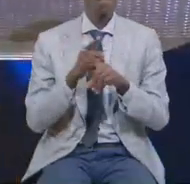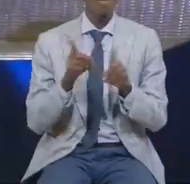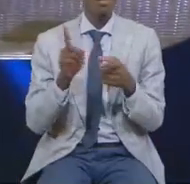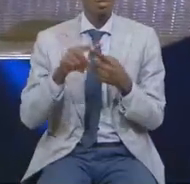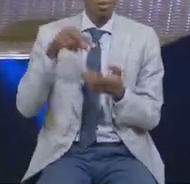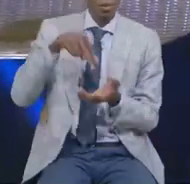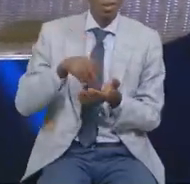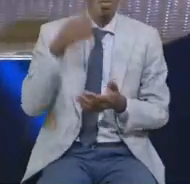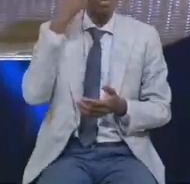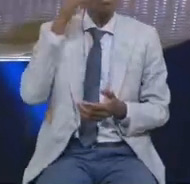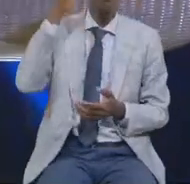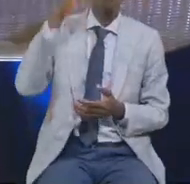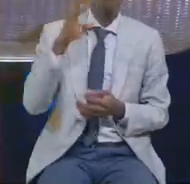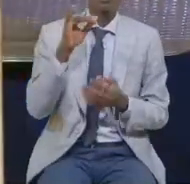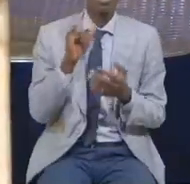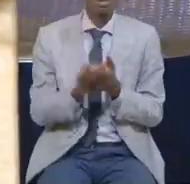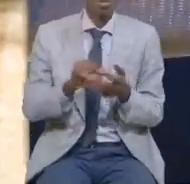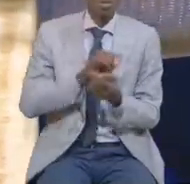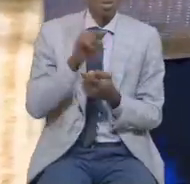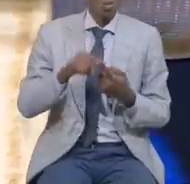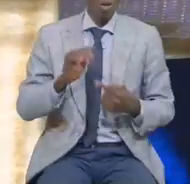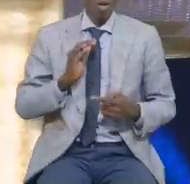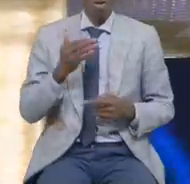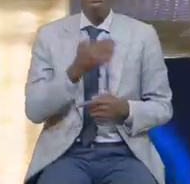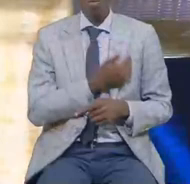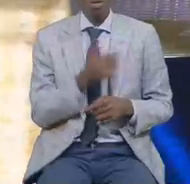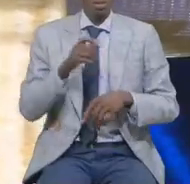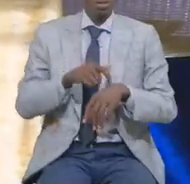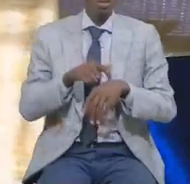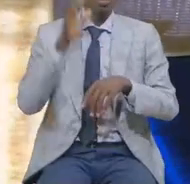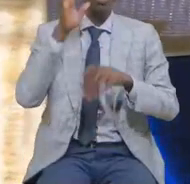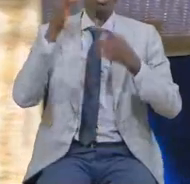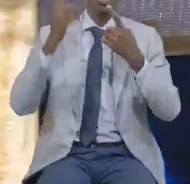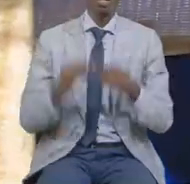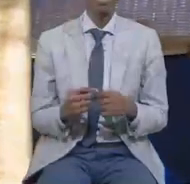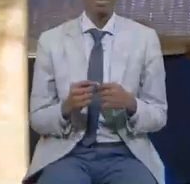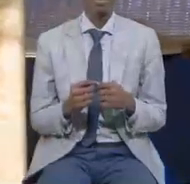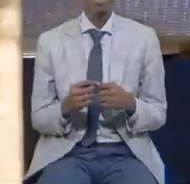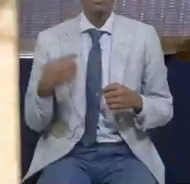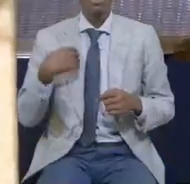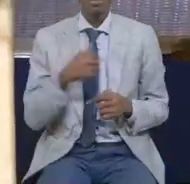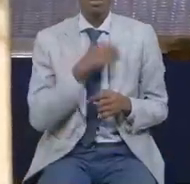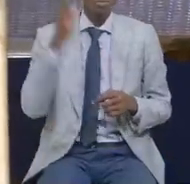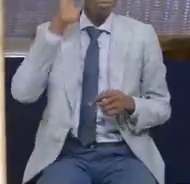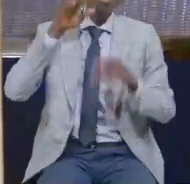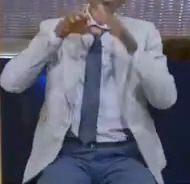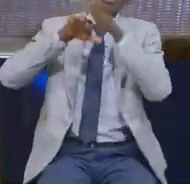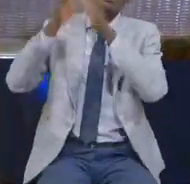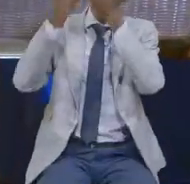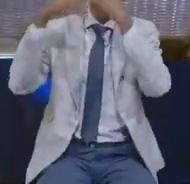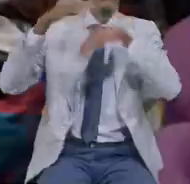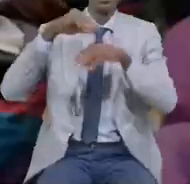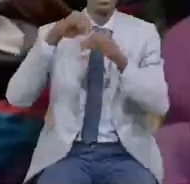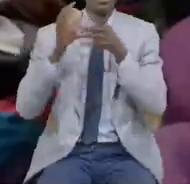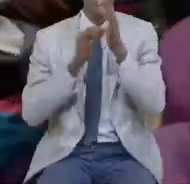devons tenir ferme pour Dieu, afin que lorsque notre heure sonne, nous soyons au